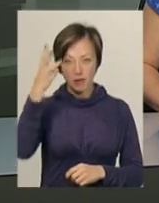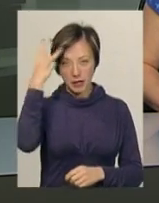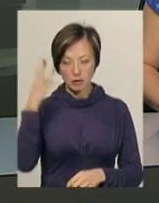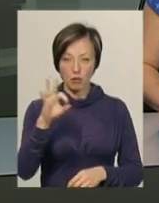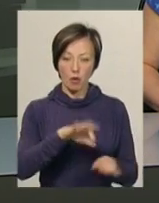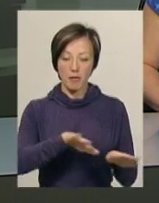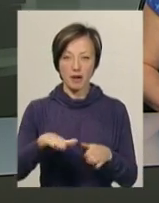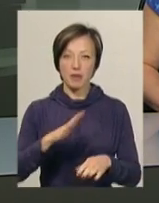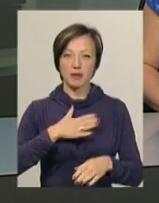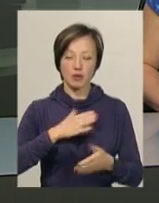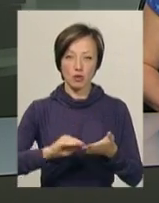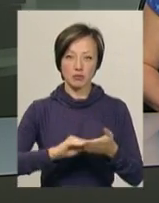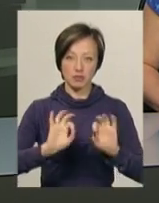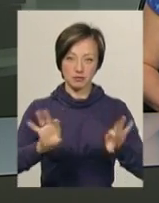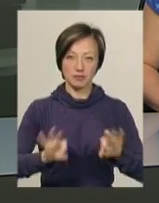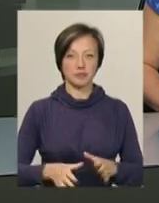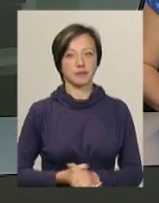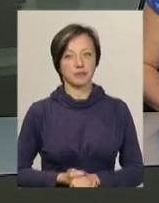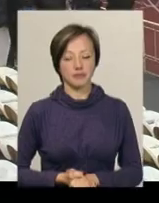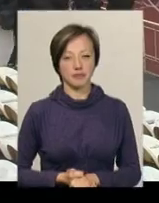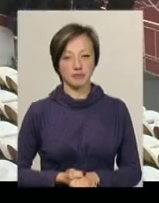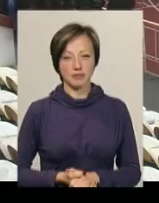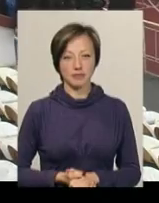їх перебіг розповість Світлана Поробок.